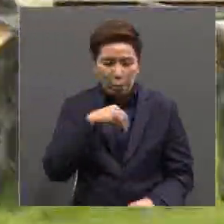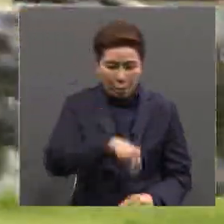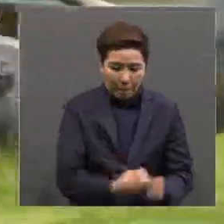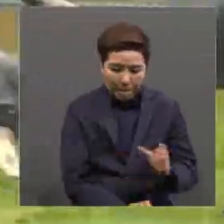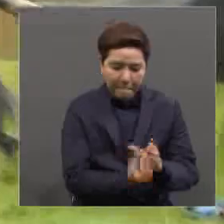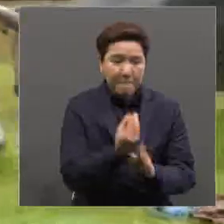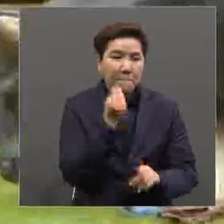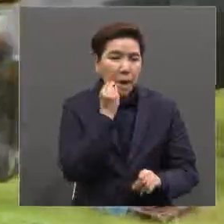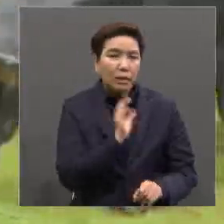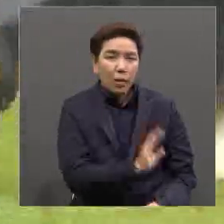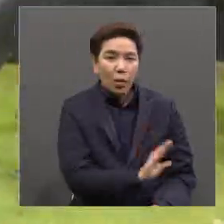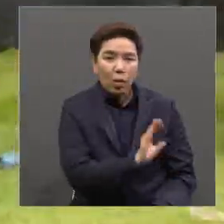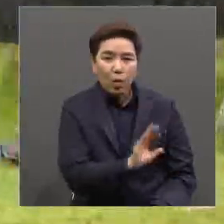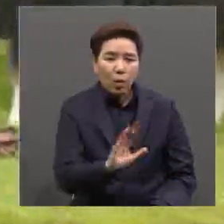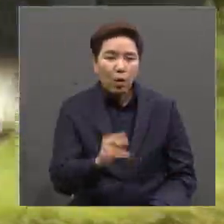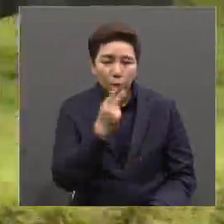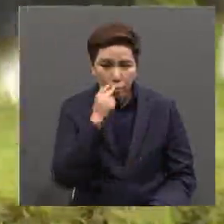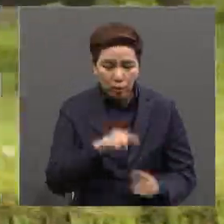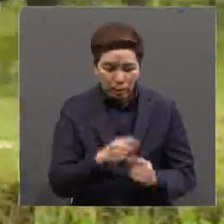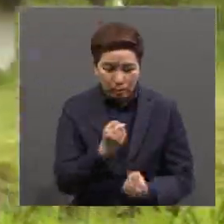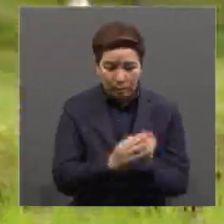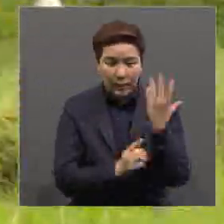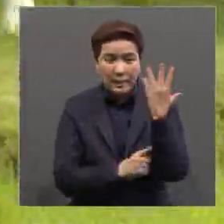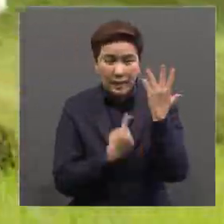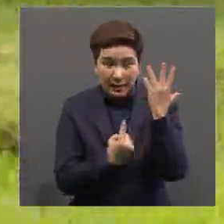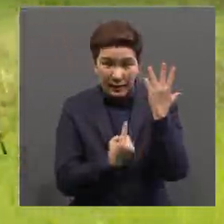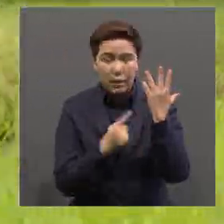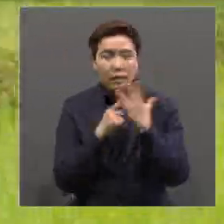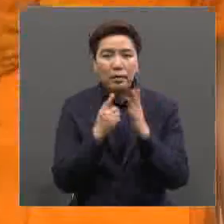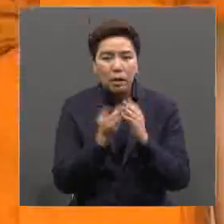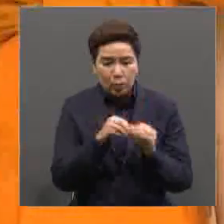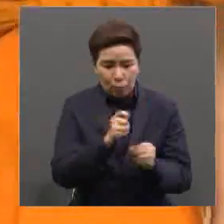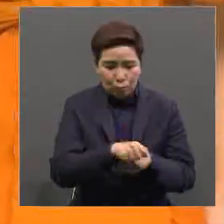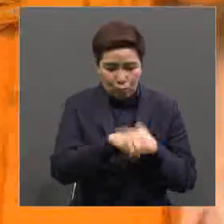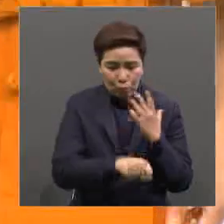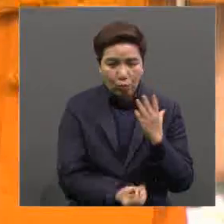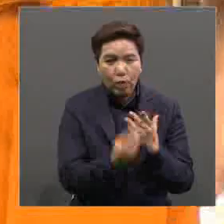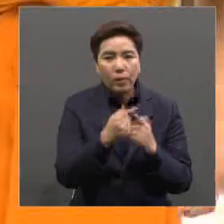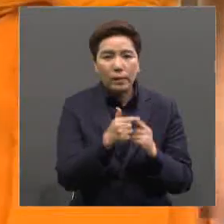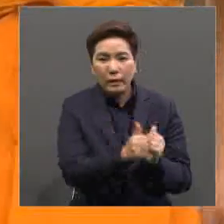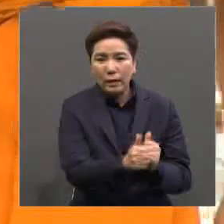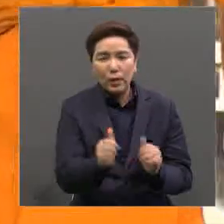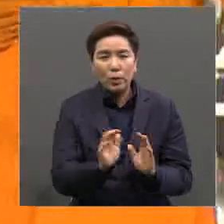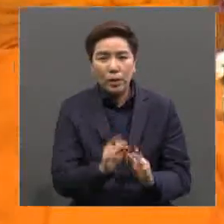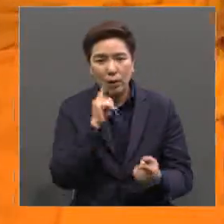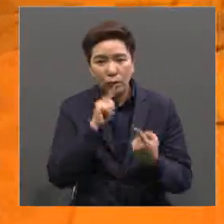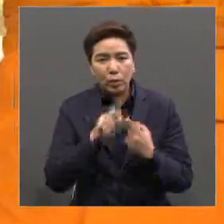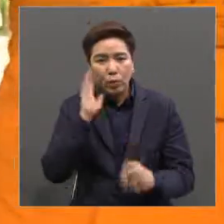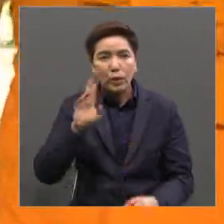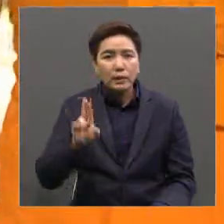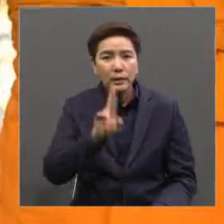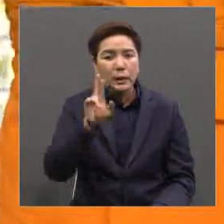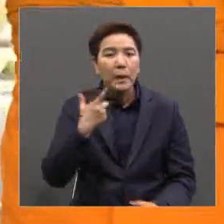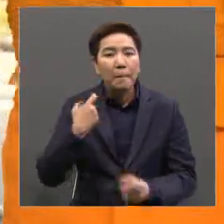านนะคะก็ให้ดูว่าอ่ะ1ต้นนะคะก็สามารถที่จะปลูกกันได้สำหรับไม้มีค่านั่นเองนะคะเพื่อไว้ใช้เ